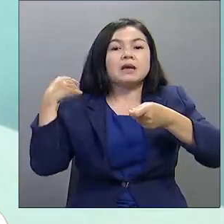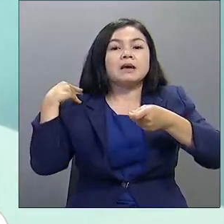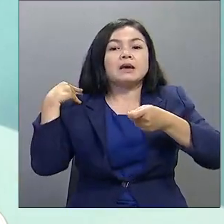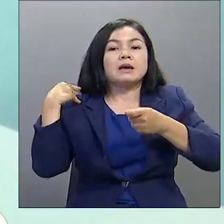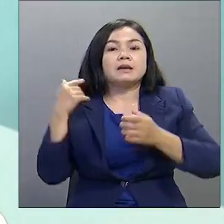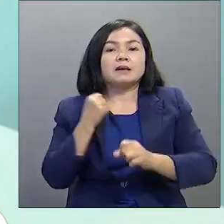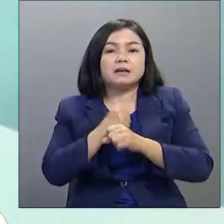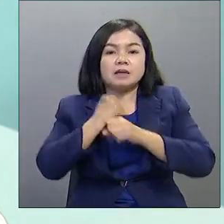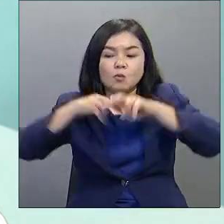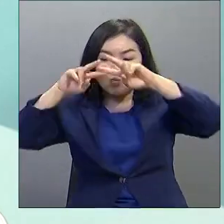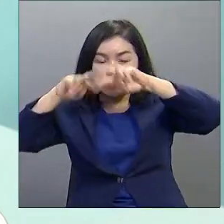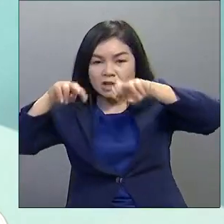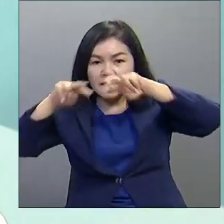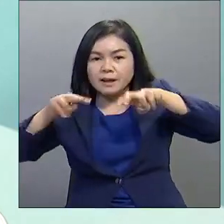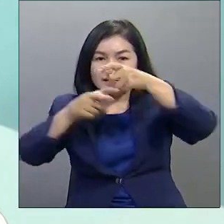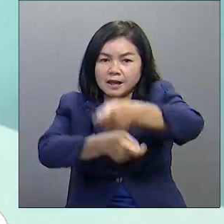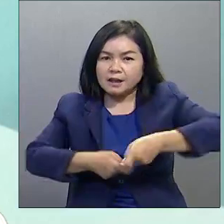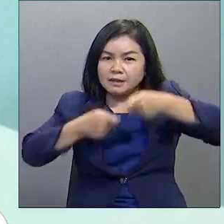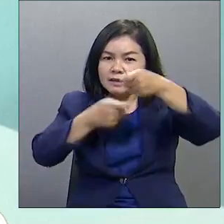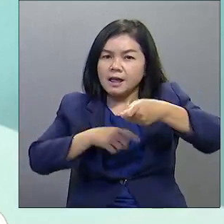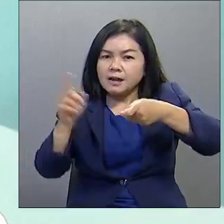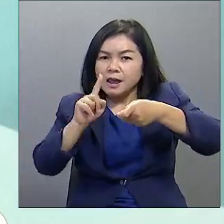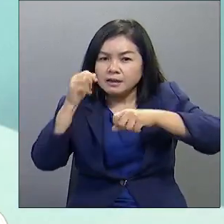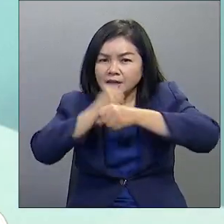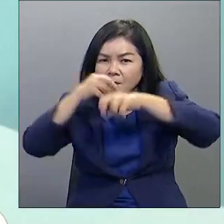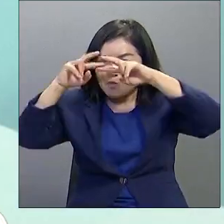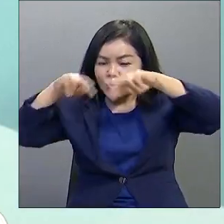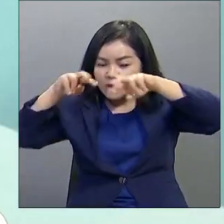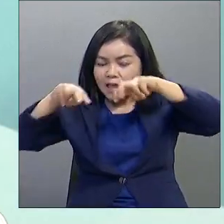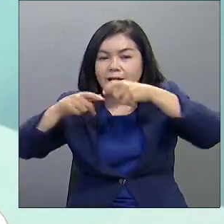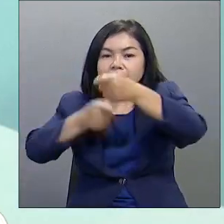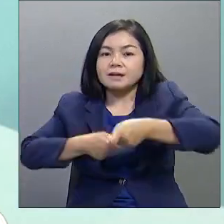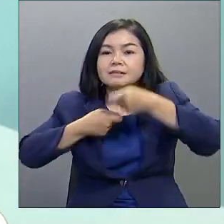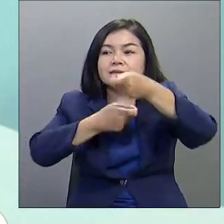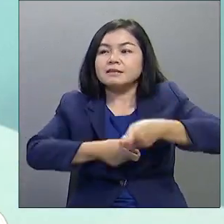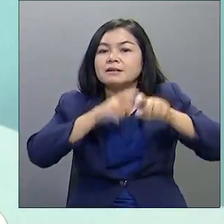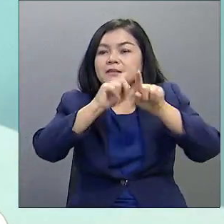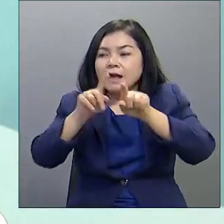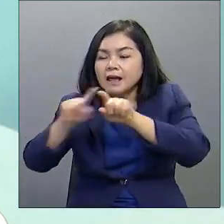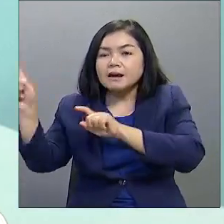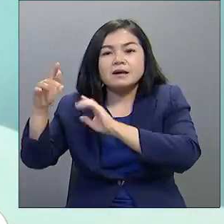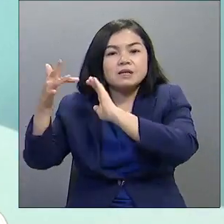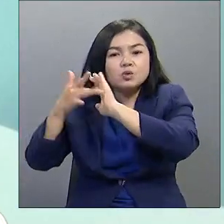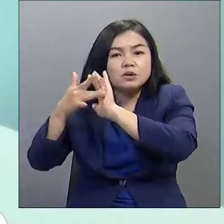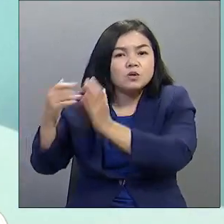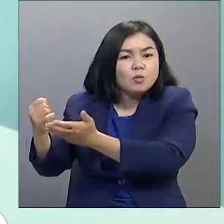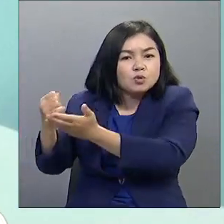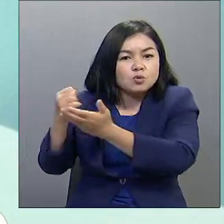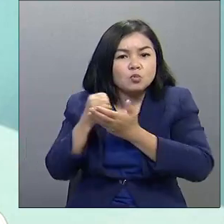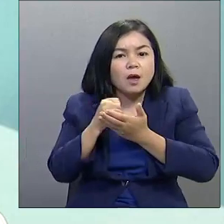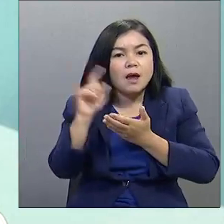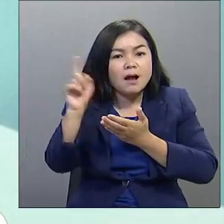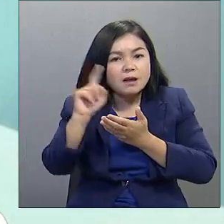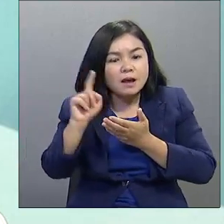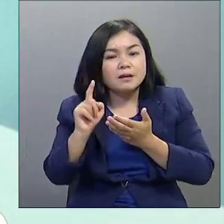Research Center เพื่อดำเนินการในเรื่องของการวิจัยด้านการเกษตรในด้านต่างๆโดยเฉพาะนวัตกรรมที่เกี่ยวกับทั้งข้